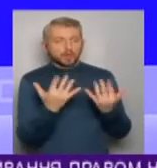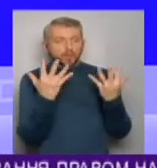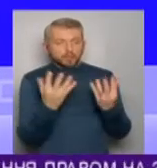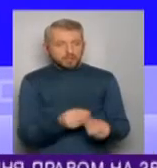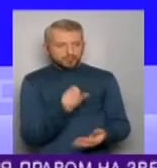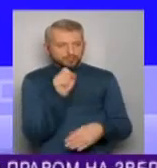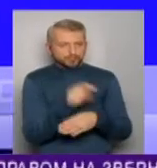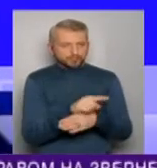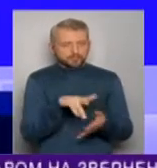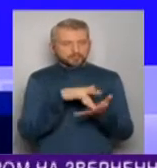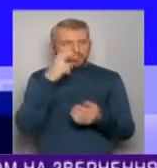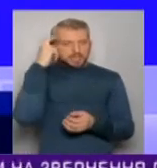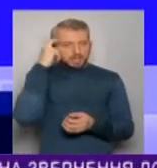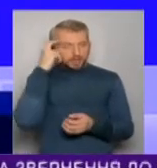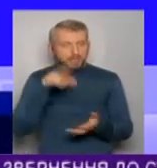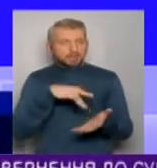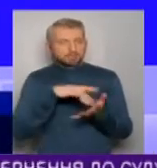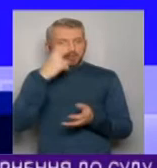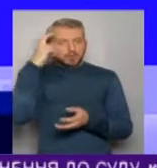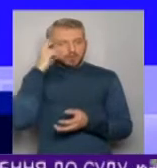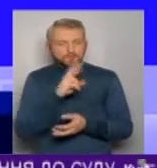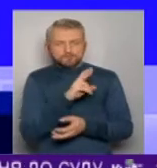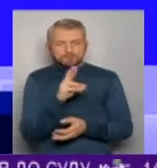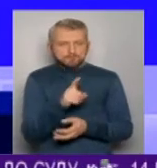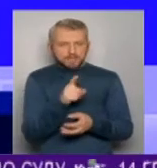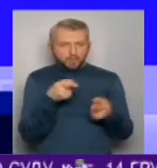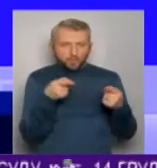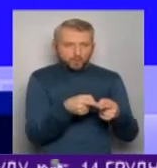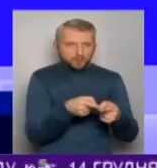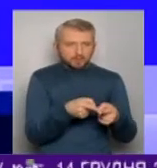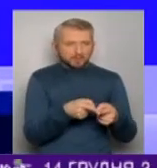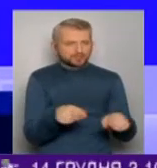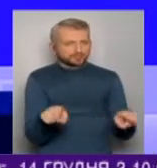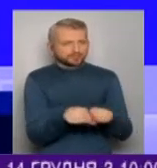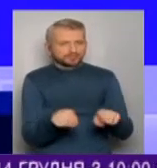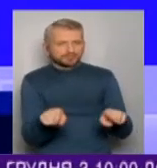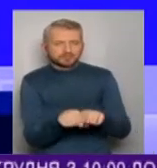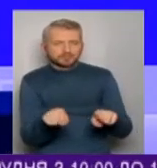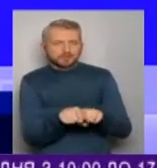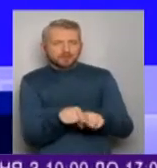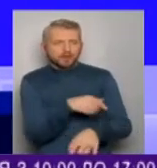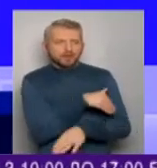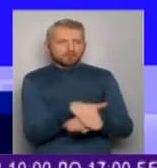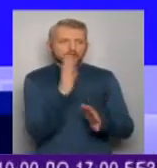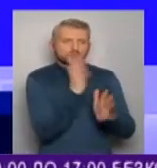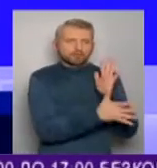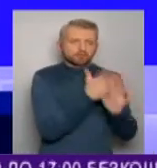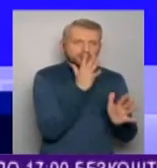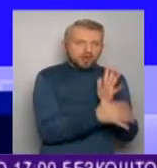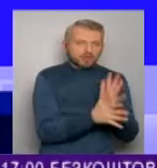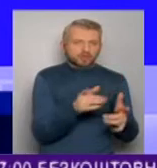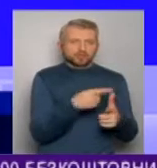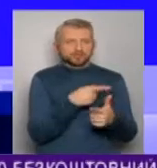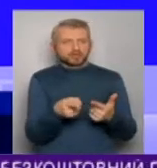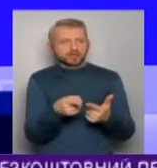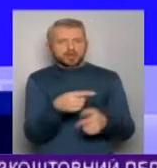поставлена задача місті Київ, місто Київ без околиць. Угу. Немає різниці. Це є вулиця Хрещатик, чи це є